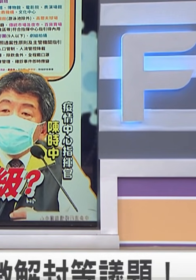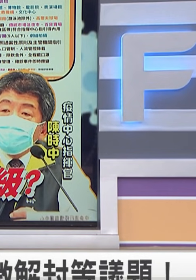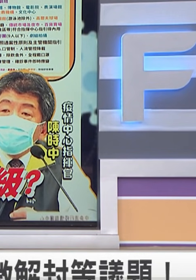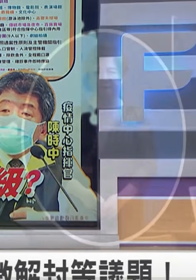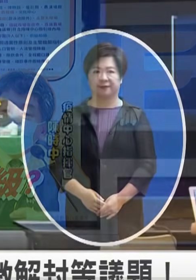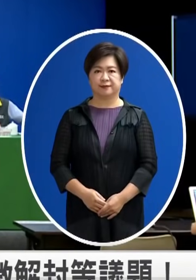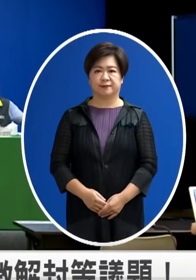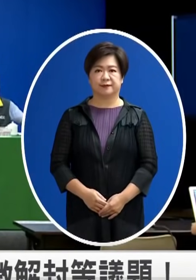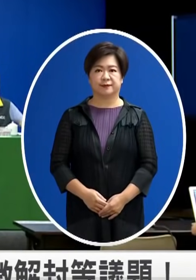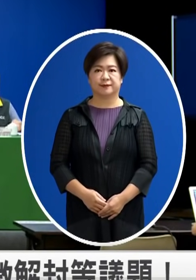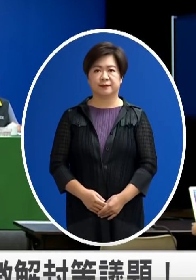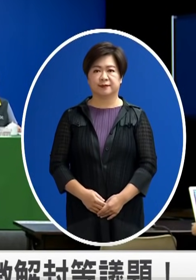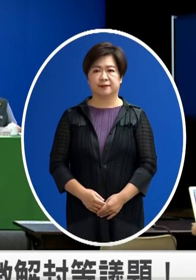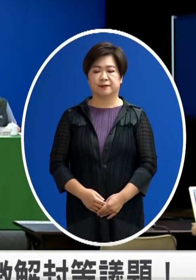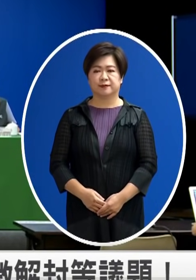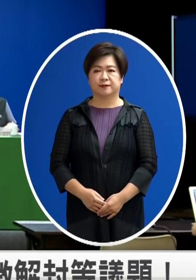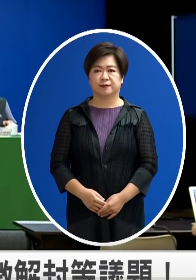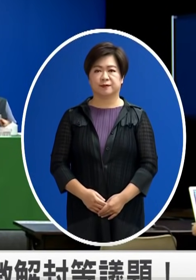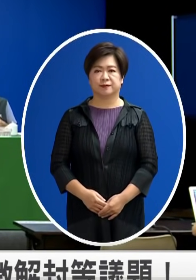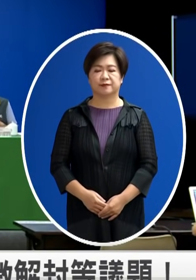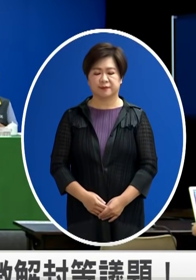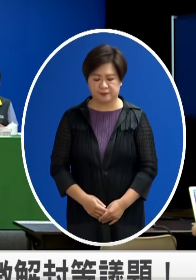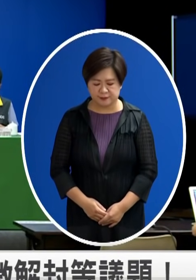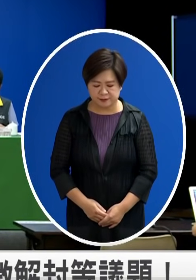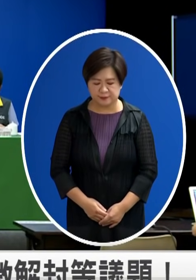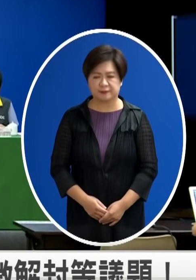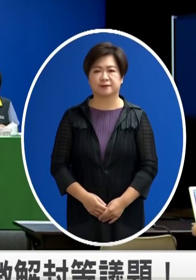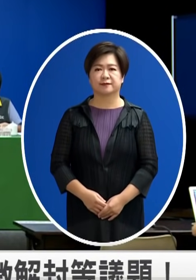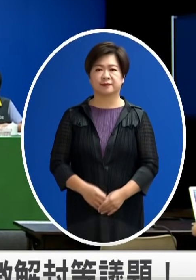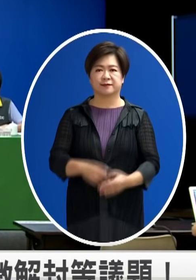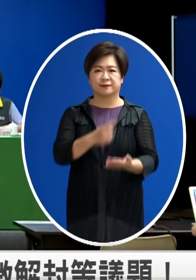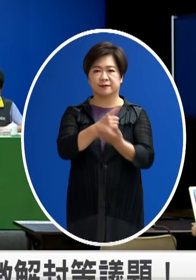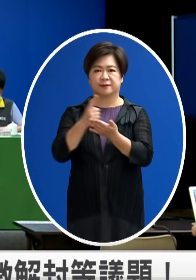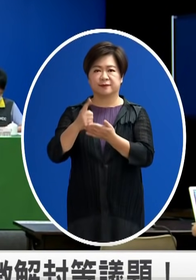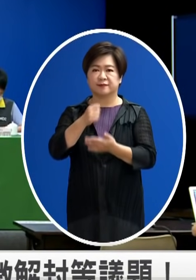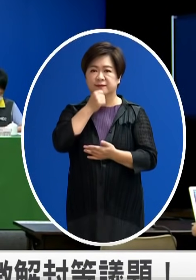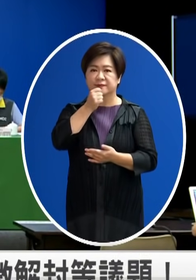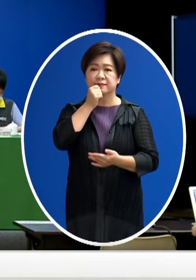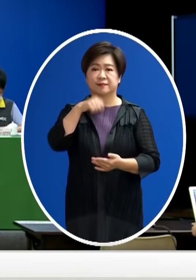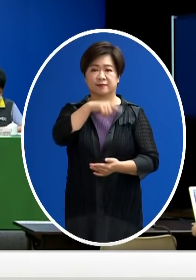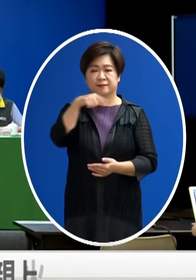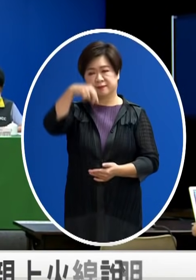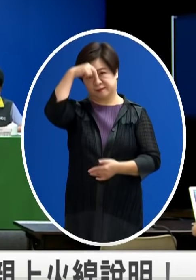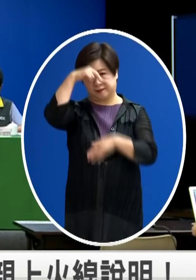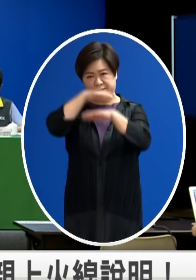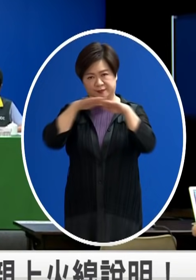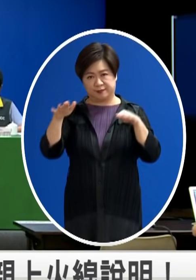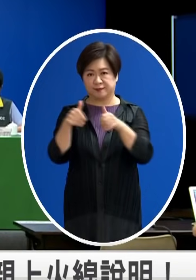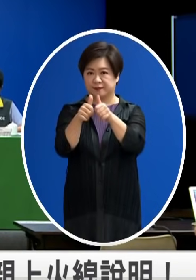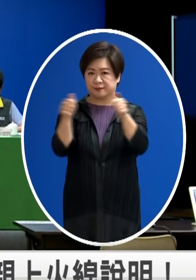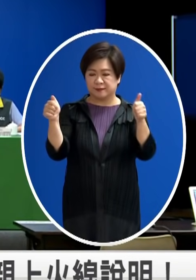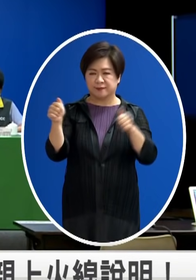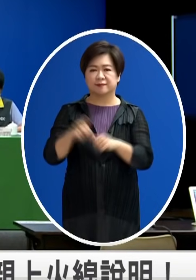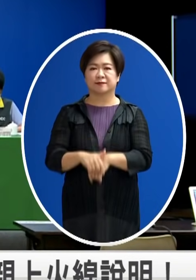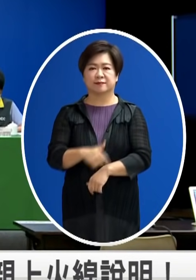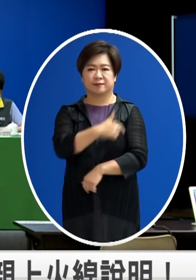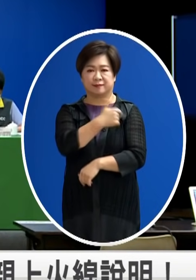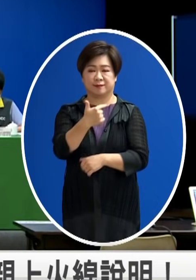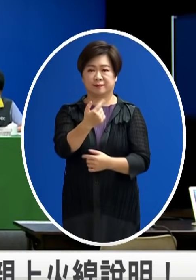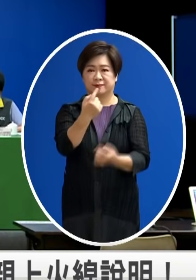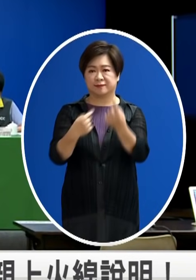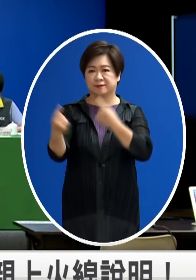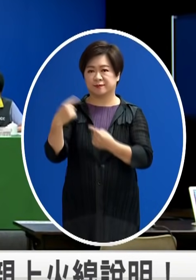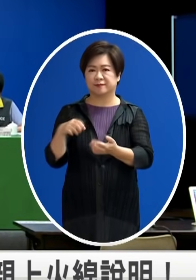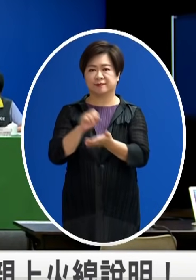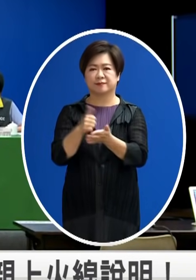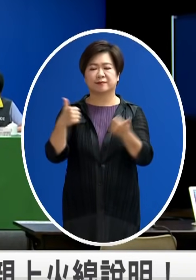看。 好，我们各位媒体朋友们，大家午安哈。那谢谢大家今天假日来指挥中心